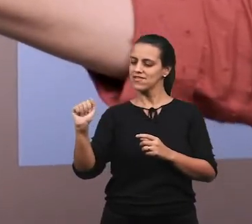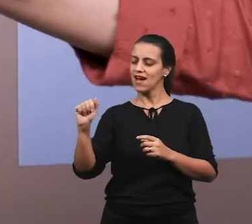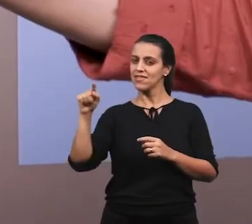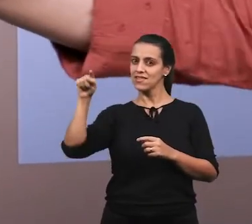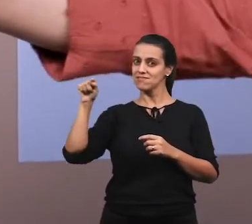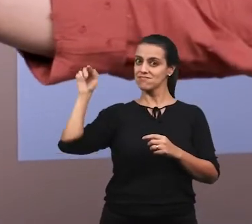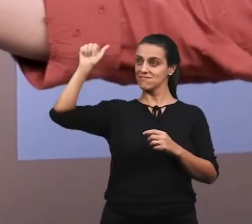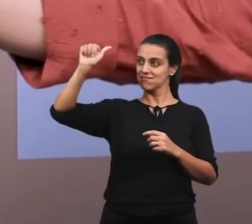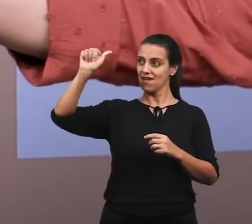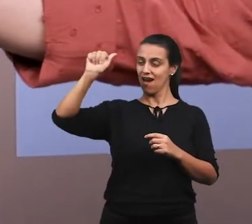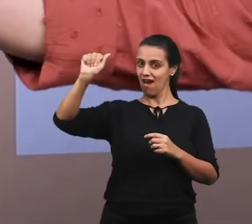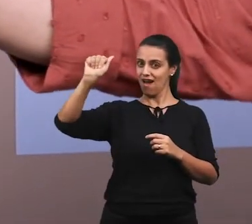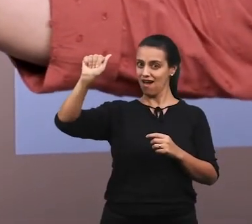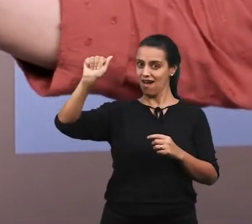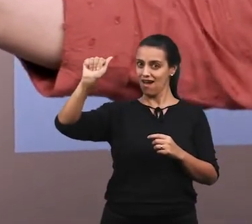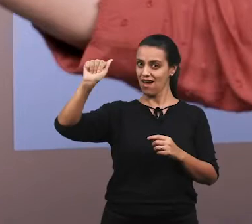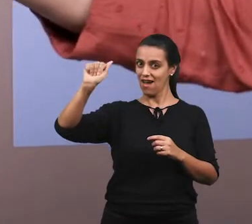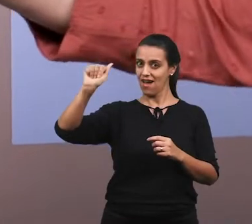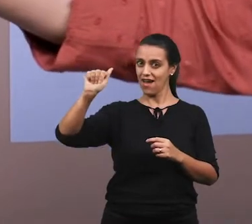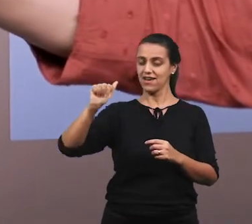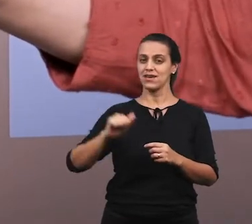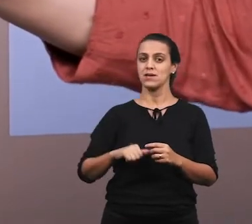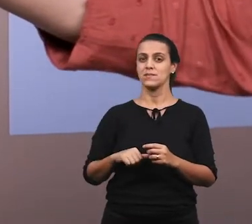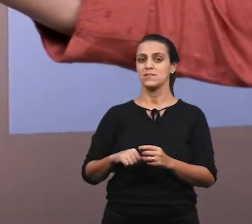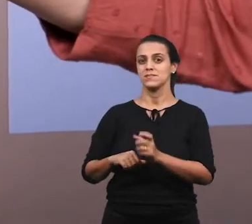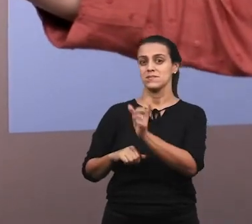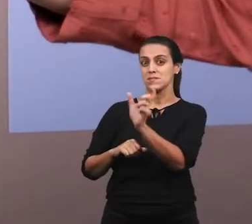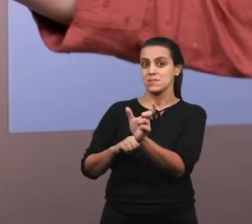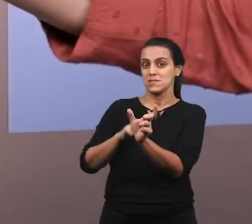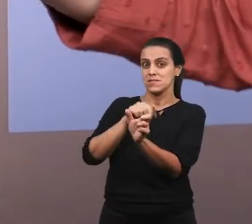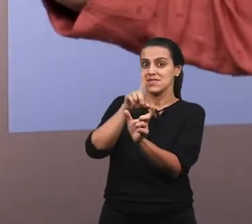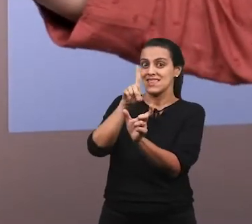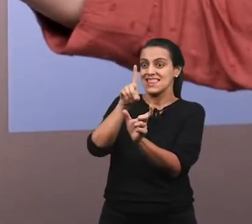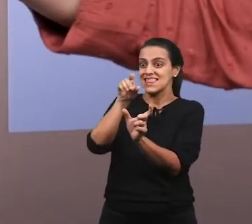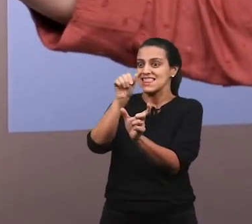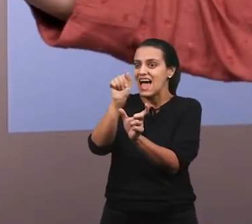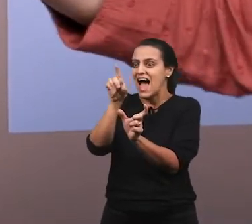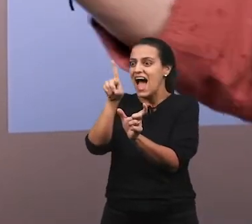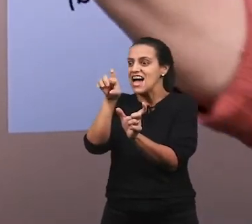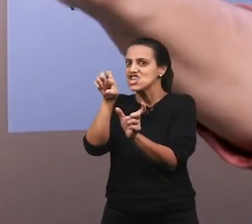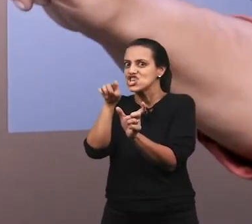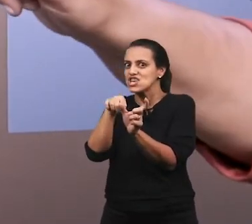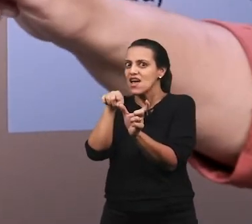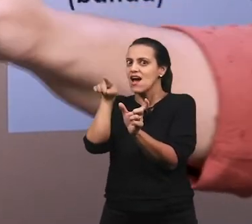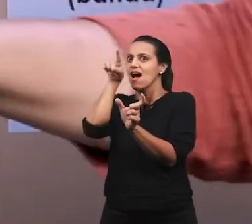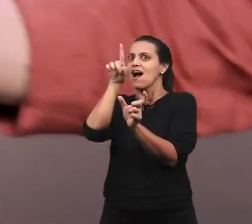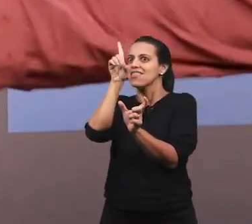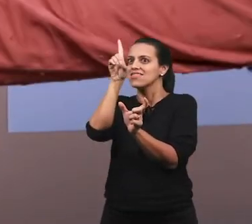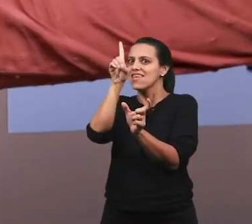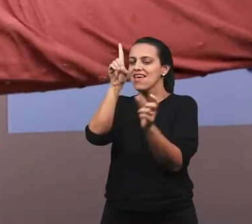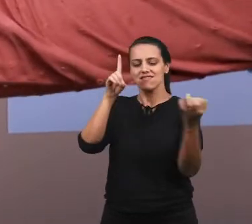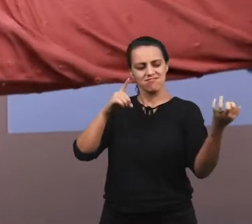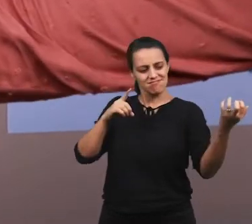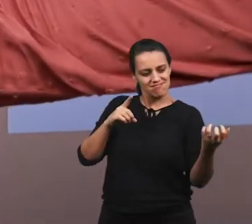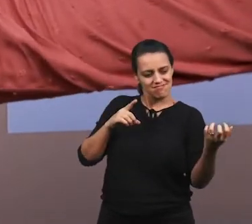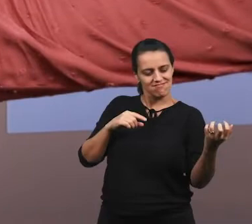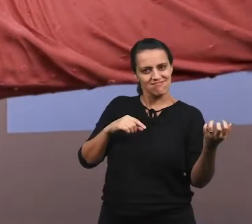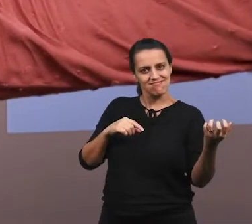в конце этой фразы находится «ре», аккорд «ре»,